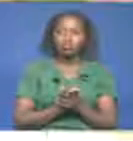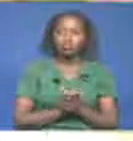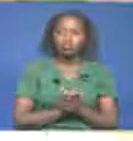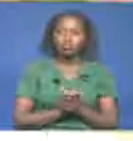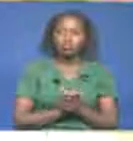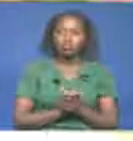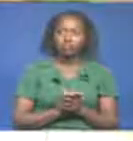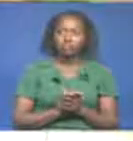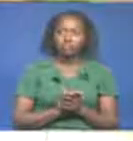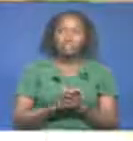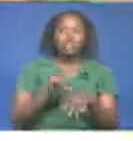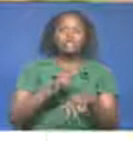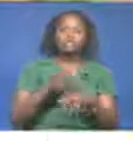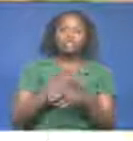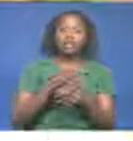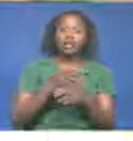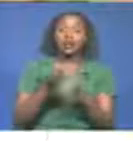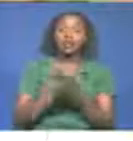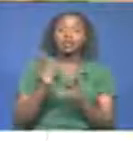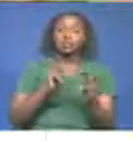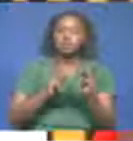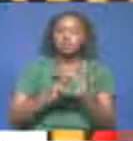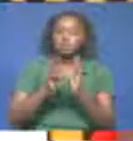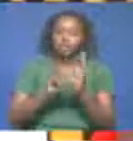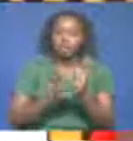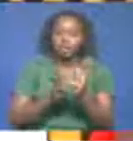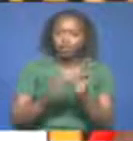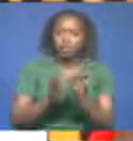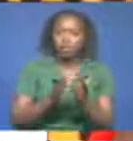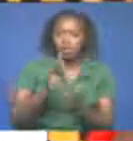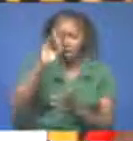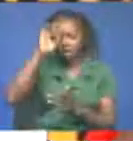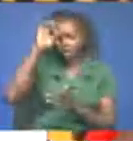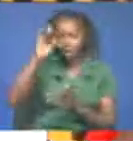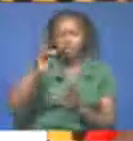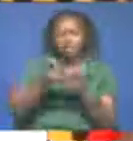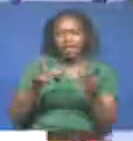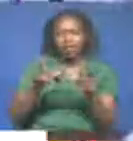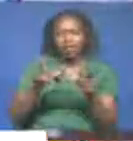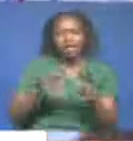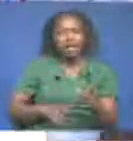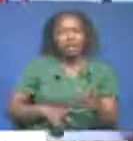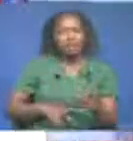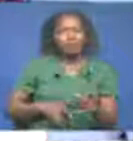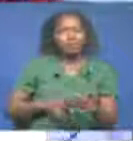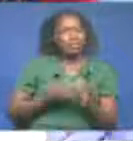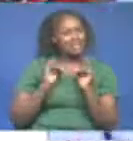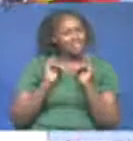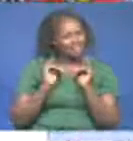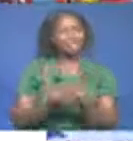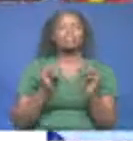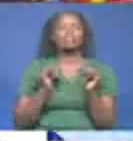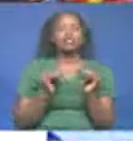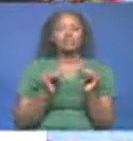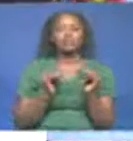Kwenye hafla hiyo, wenyeji waliosoma Biblia kwa lugha yao ya kiasili walihisi kupata mwamko mpya.